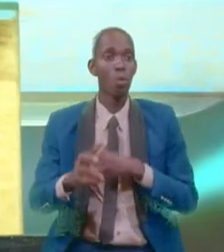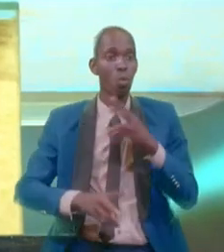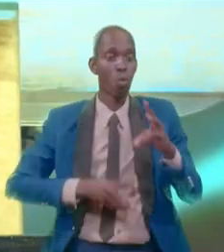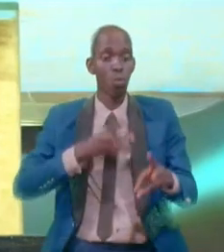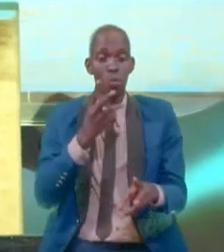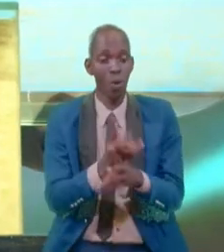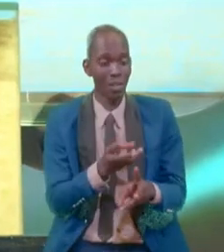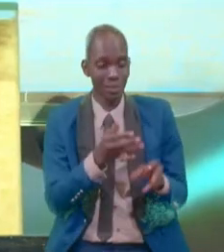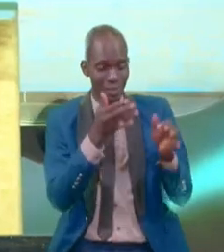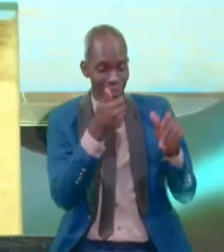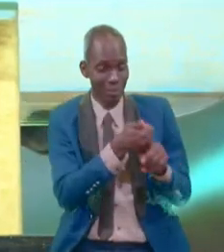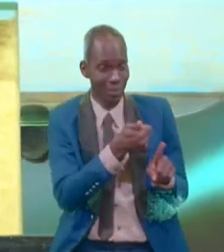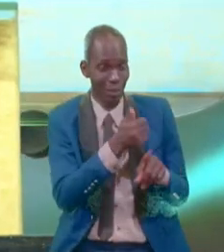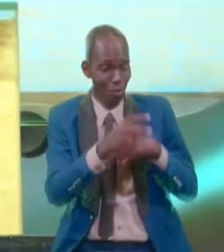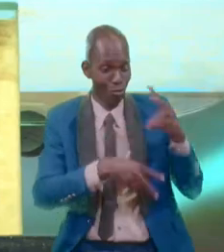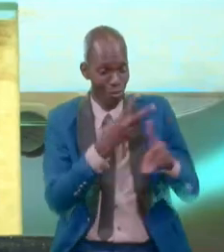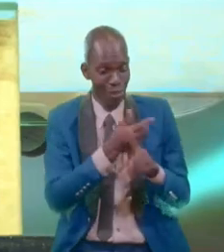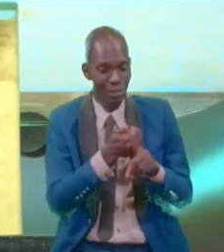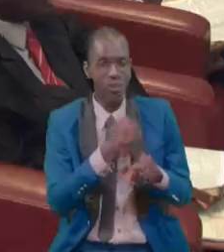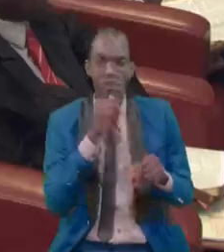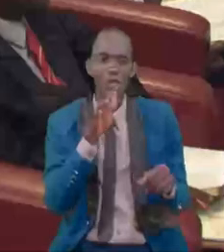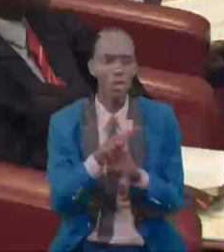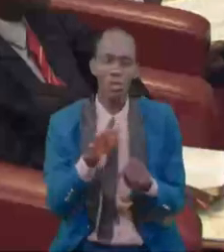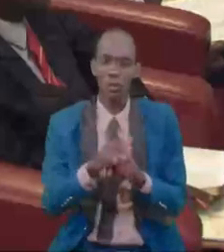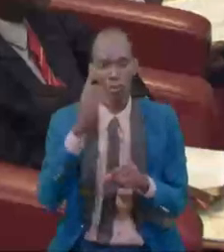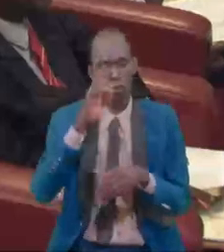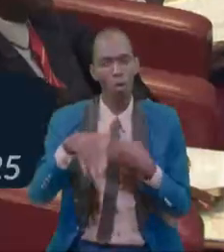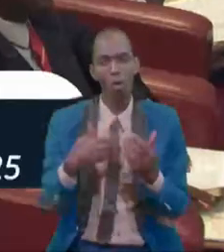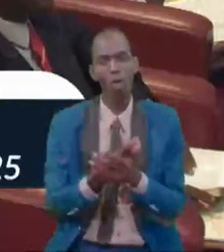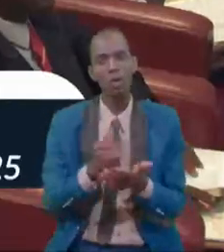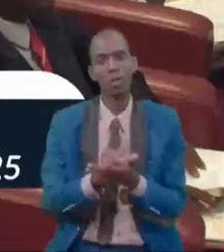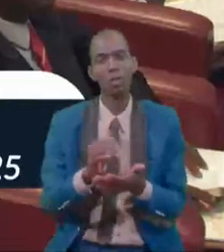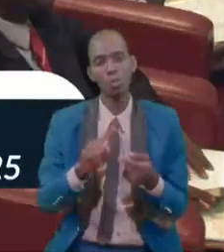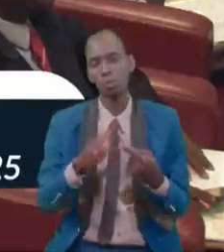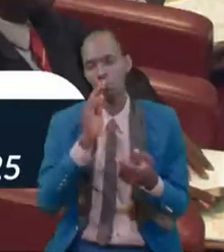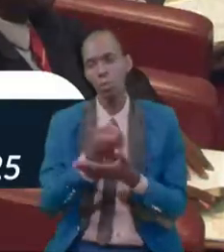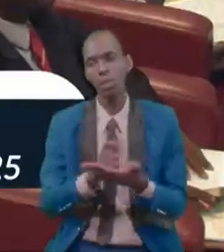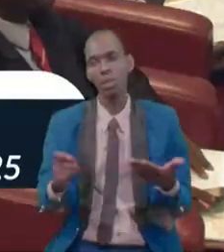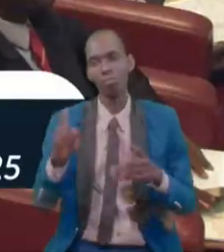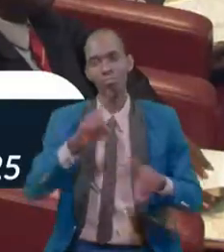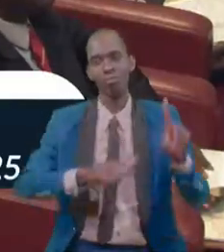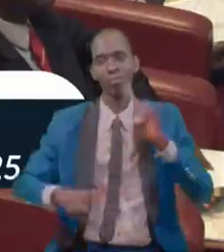les livres qu'on écrirait. Et que tout le monde crie « Amen ».